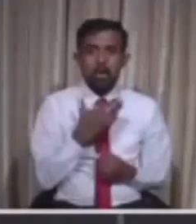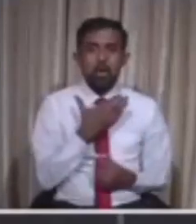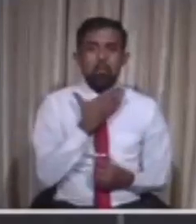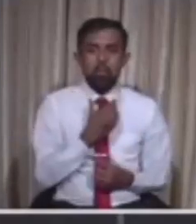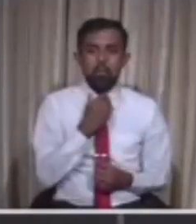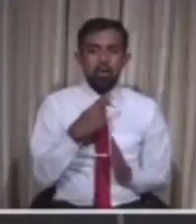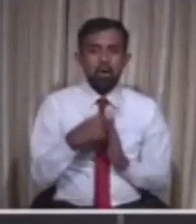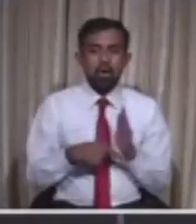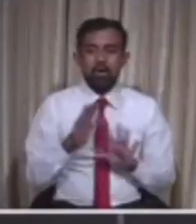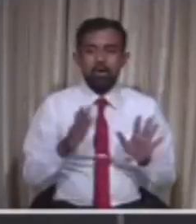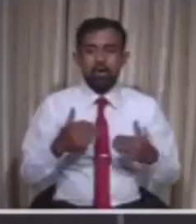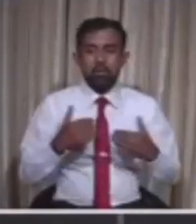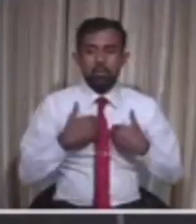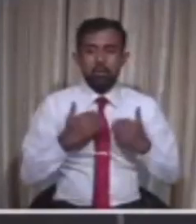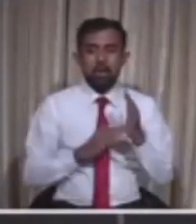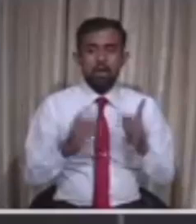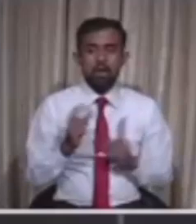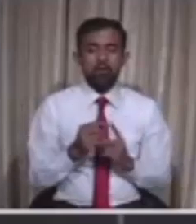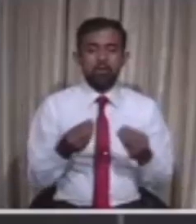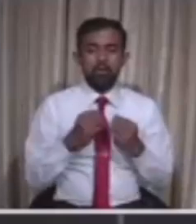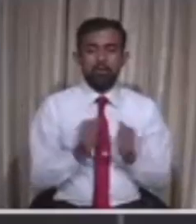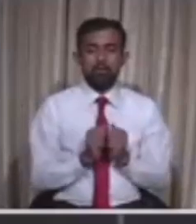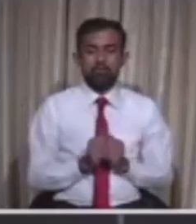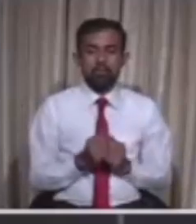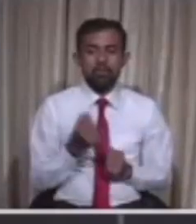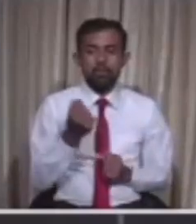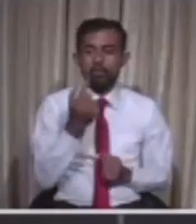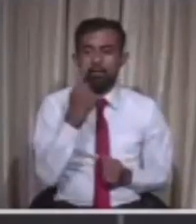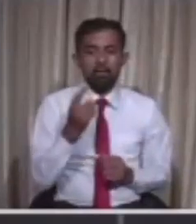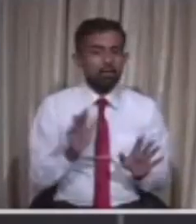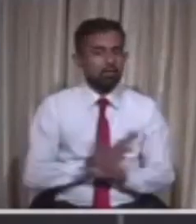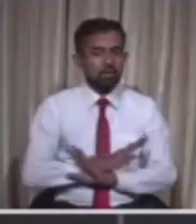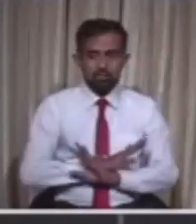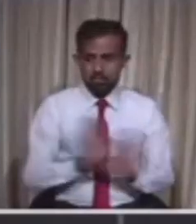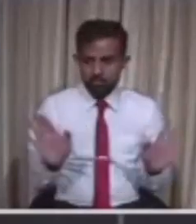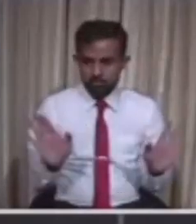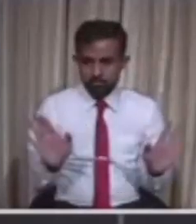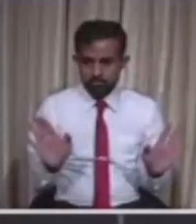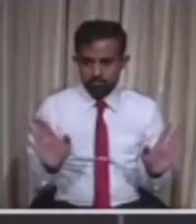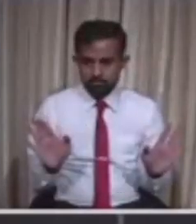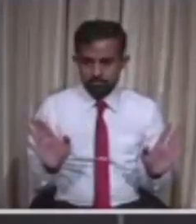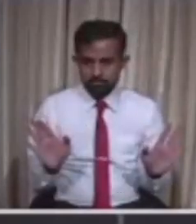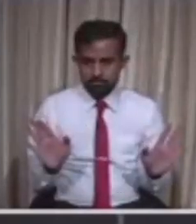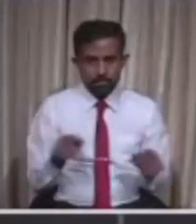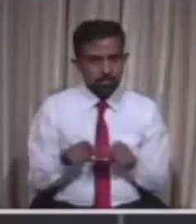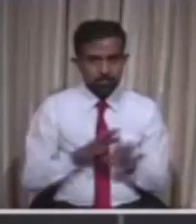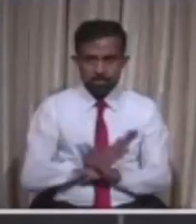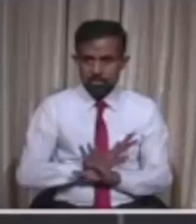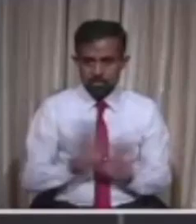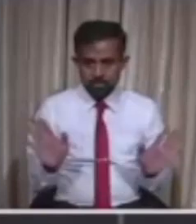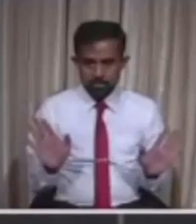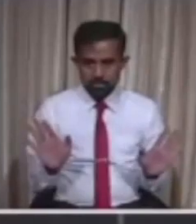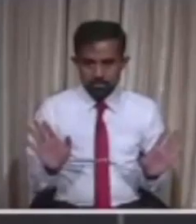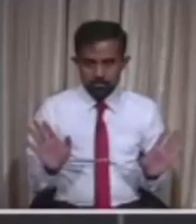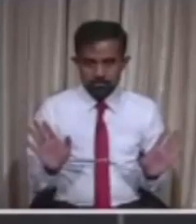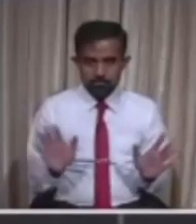රට වෙනුවෙන් නෙමෙයි මේ මම ඇමතිකමක් ගන්න වැඩ කටයුත්තක් යෝජනා කළා. එහෙම එකක් නෙමෙයි. එහෙම එකක් නෙමෙයි.